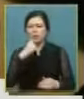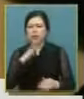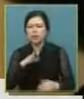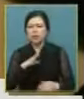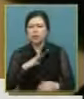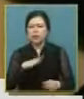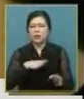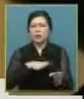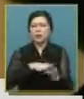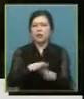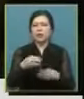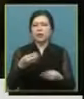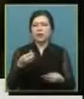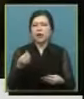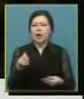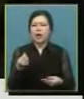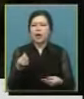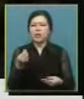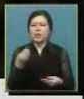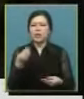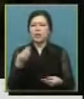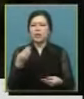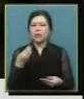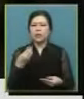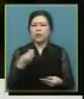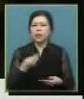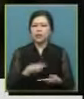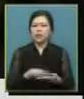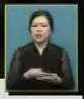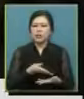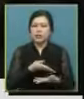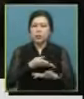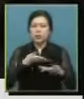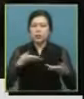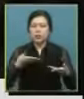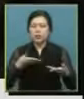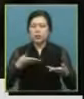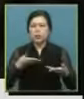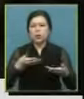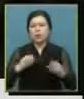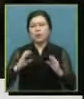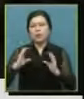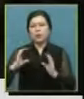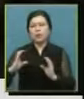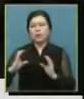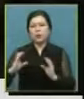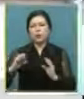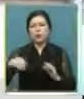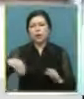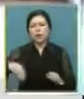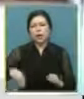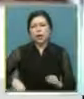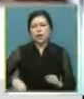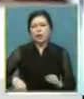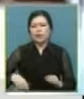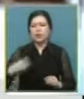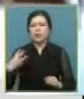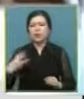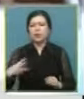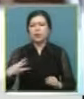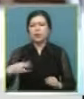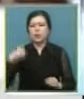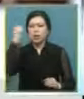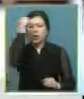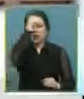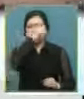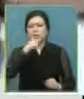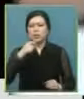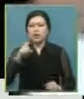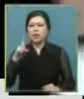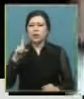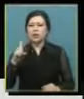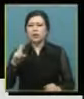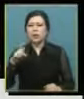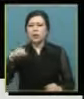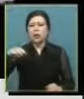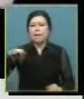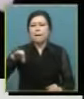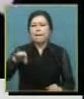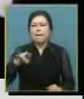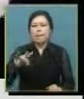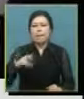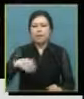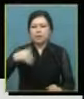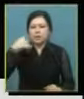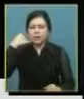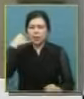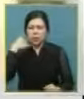айырылып қалған 30 жастағы азамат арызданған. Автобусқа мініп бара жатқан оның қалтасынан белгісіз азамат 100 000 теңгеге бағаланатын Samsung маркалы